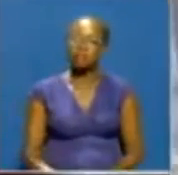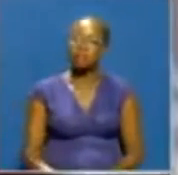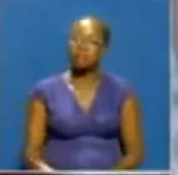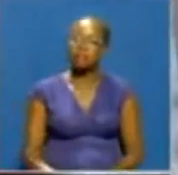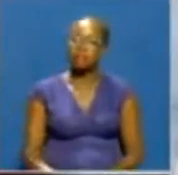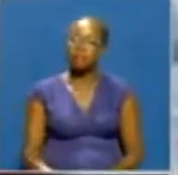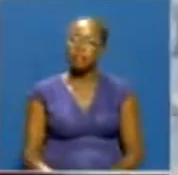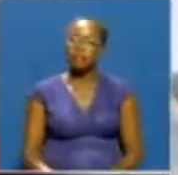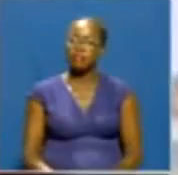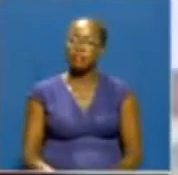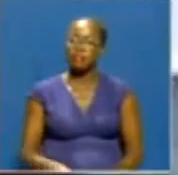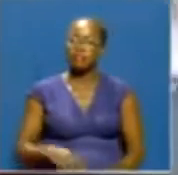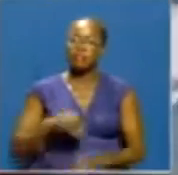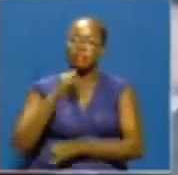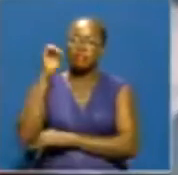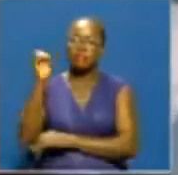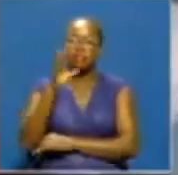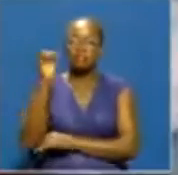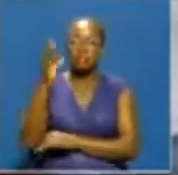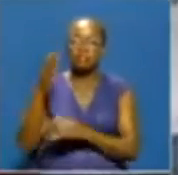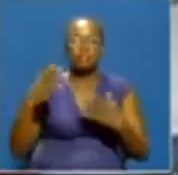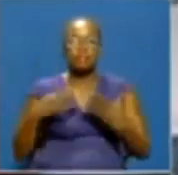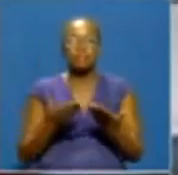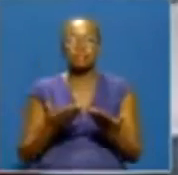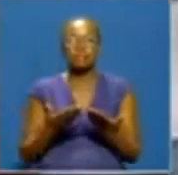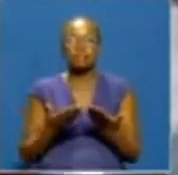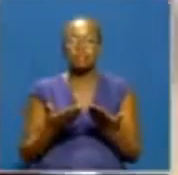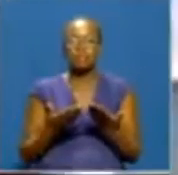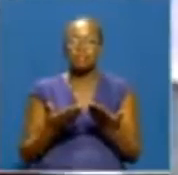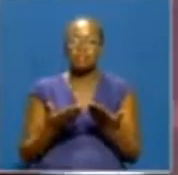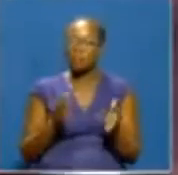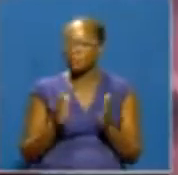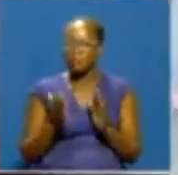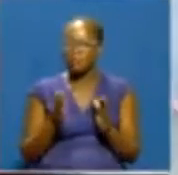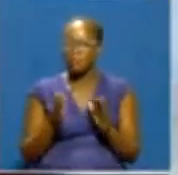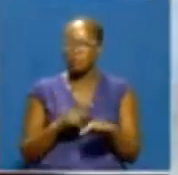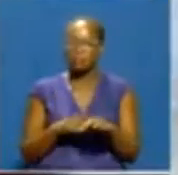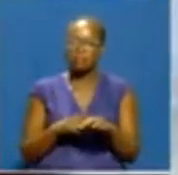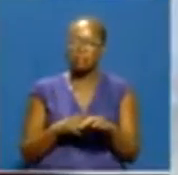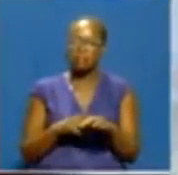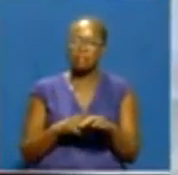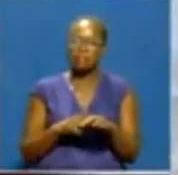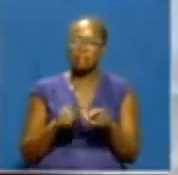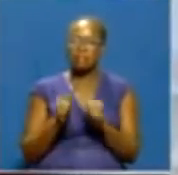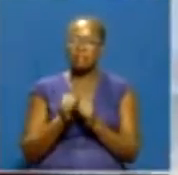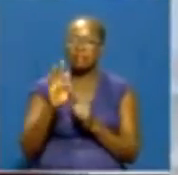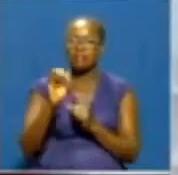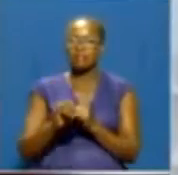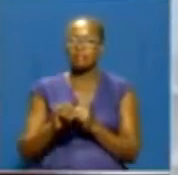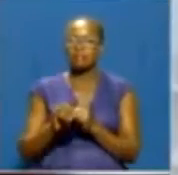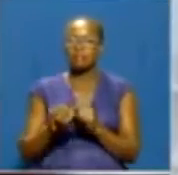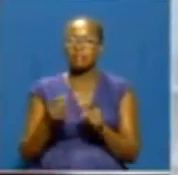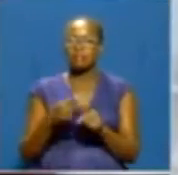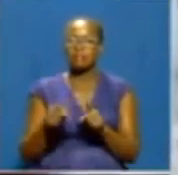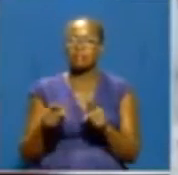wazima moto walikuja hapa tu tuliambiwa kuanzia saa 4 hivi na nusu waliweza kufika hapa, lakini huu moto ulianza